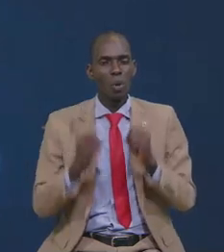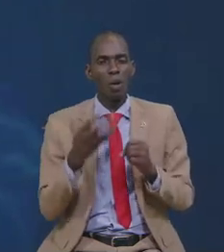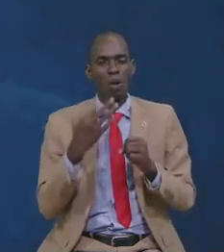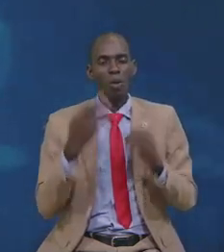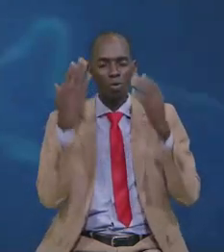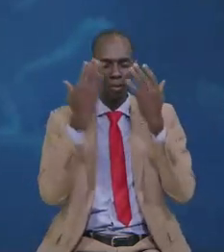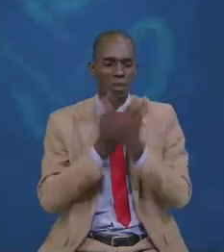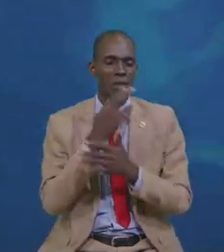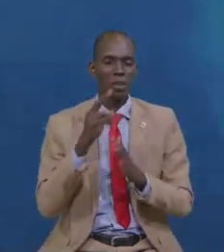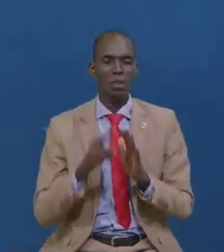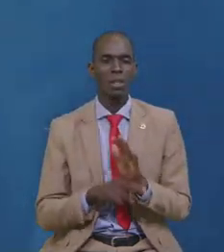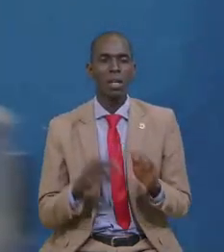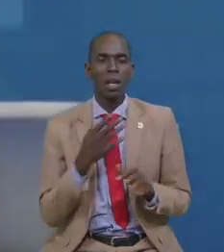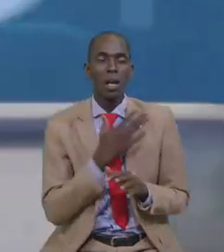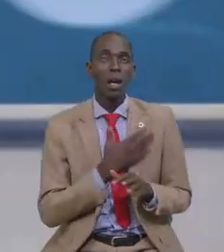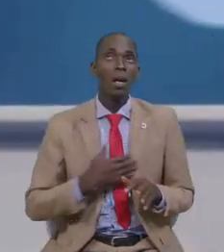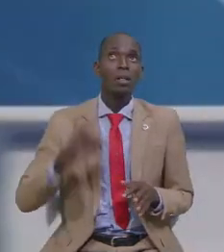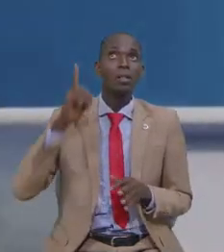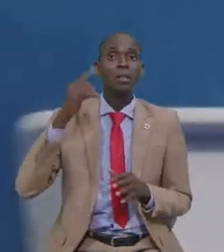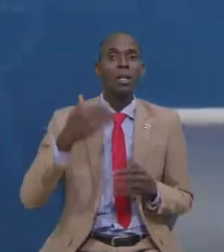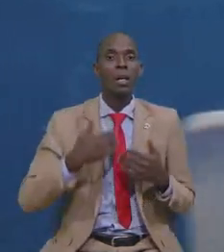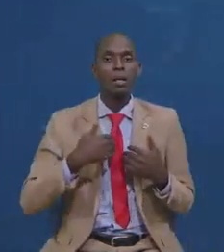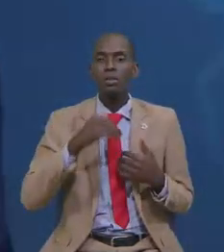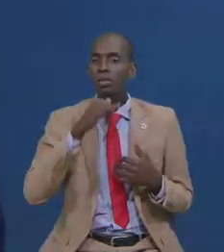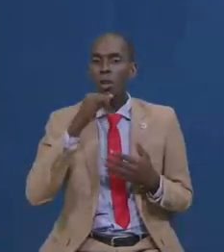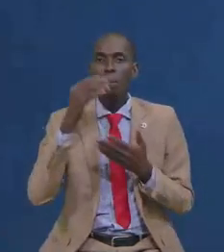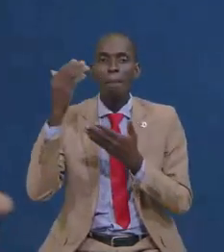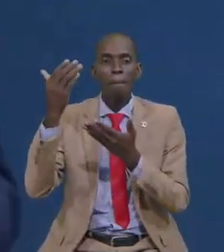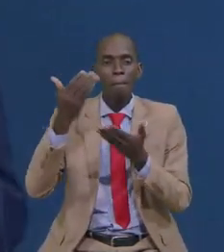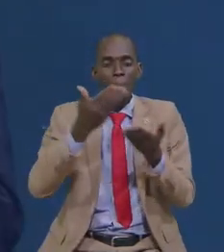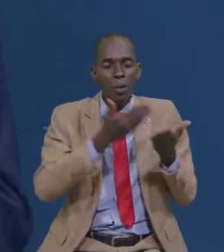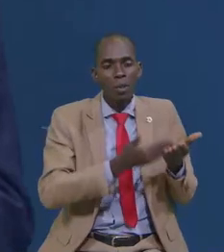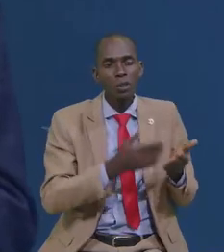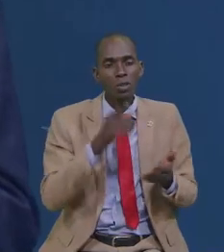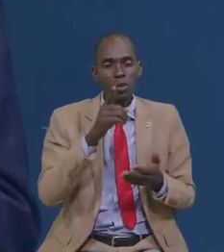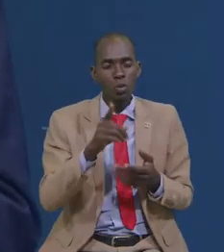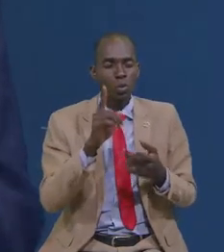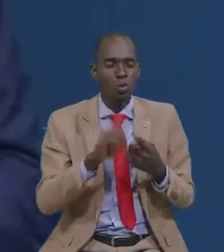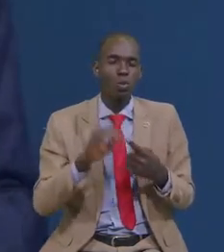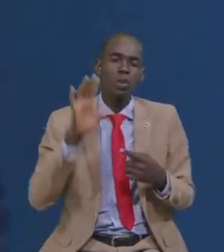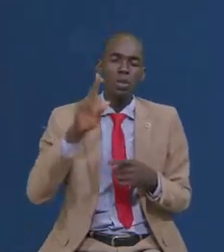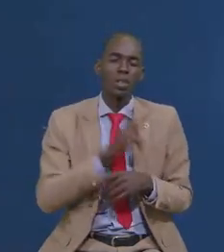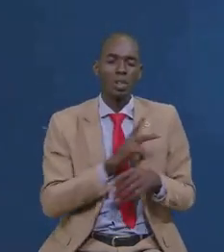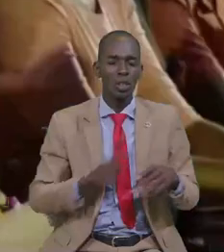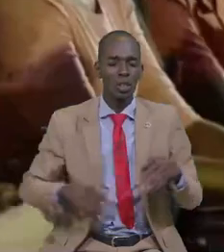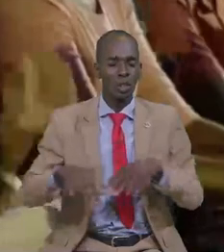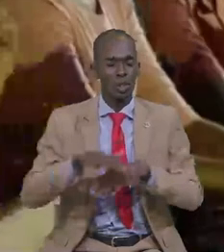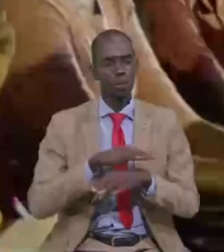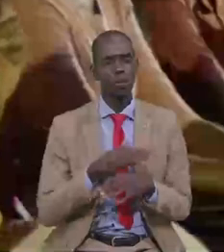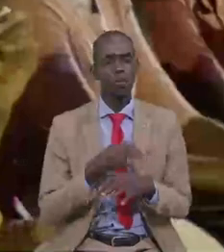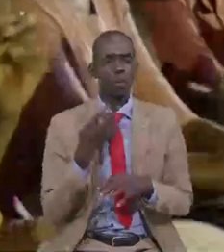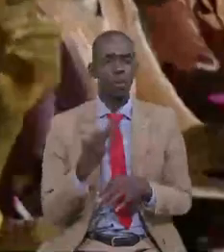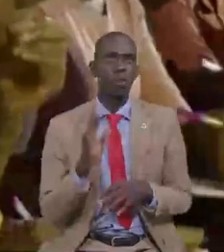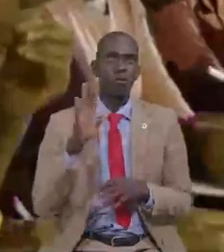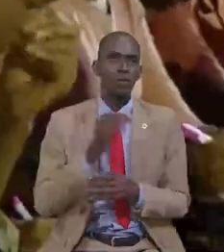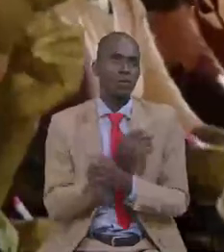transporté de la puissance des ténèbres. Et il vous a amené maintenant dans le royaume du Fils de son